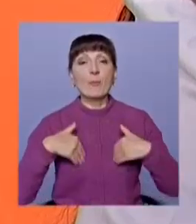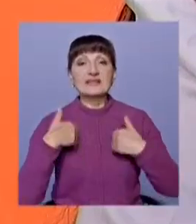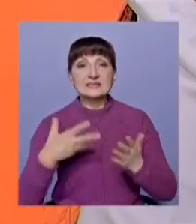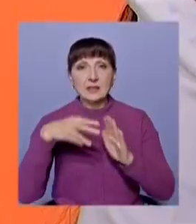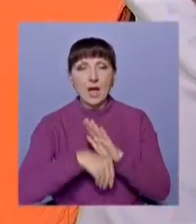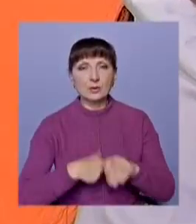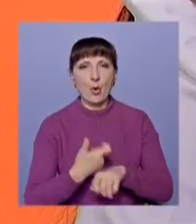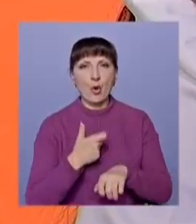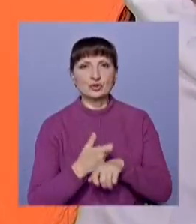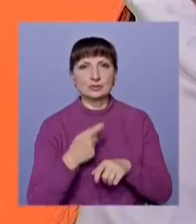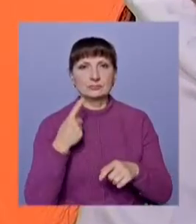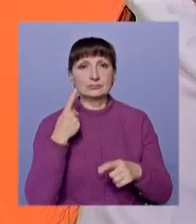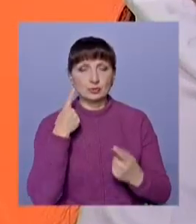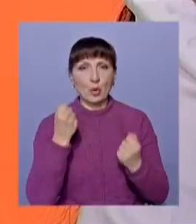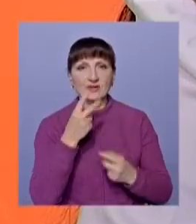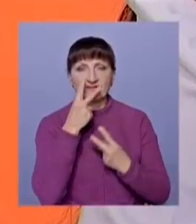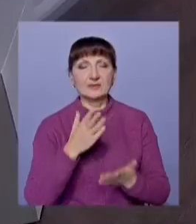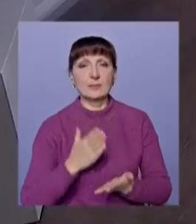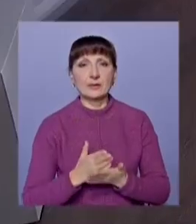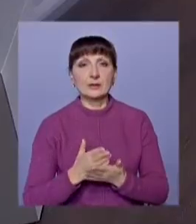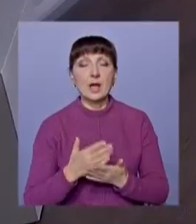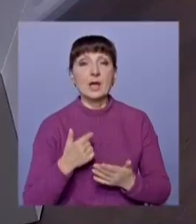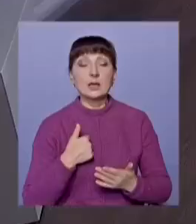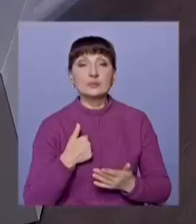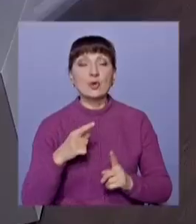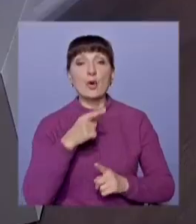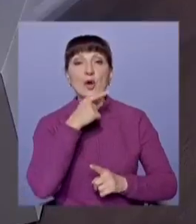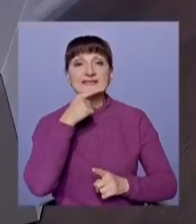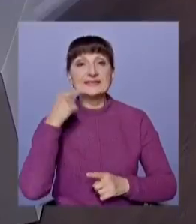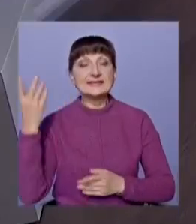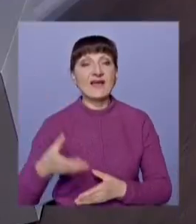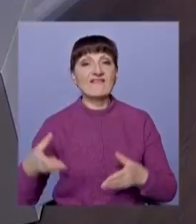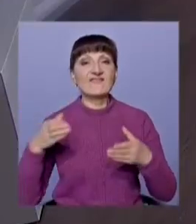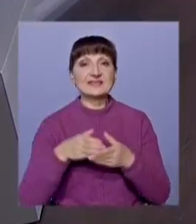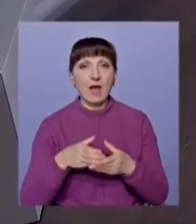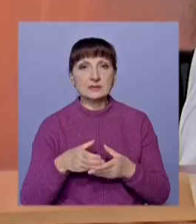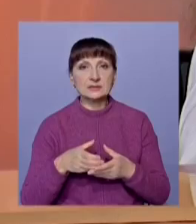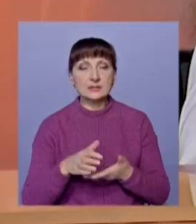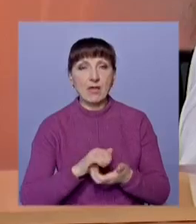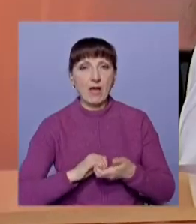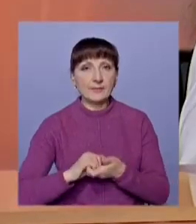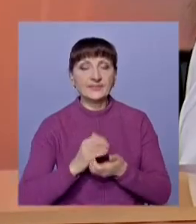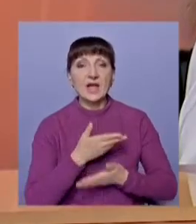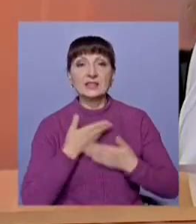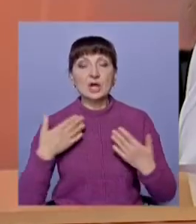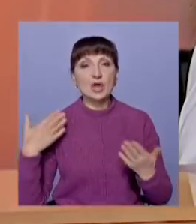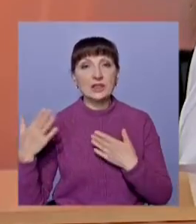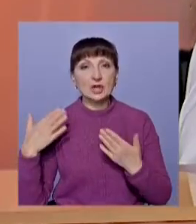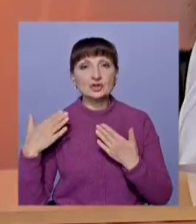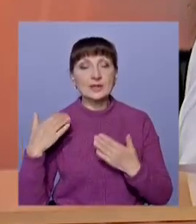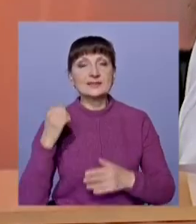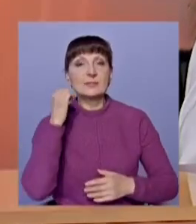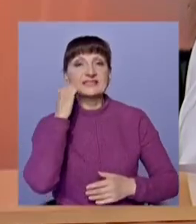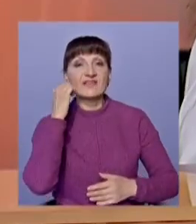видно. Мы отчетливо дали понять, что Российская Федерация, да, наши отношения с